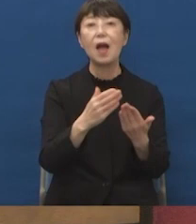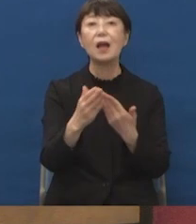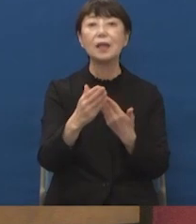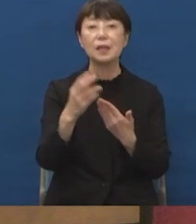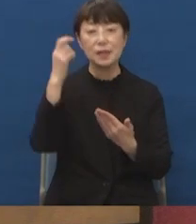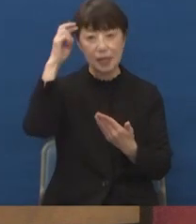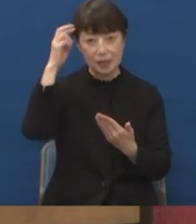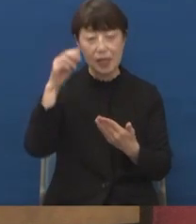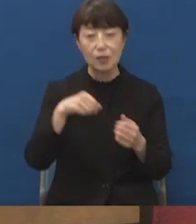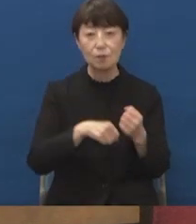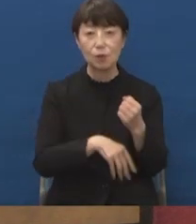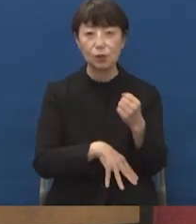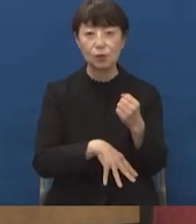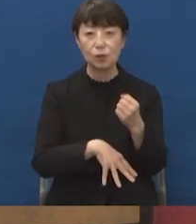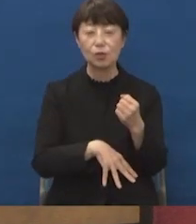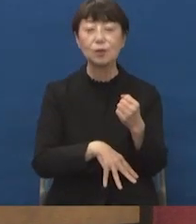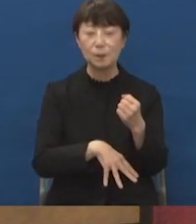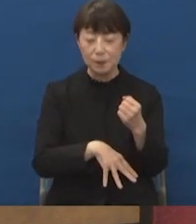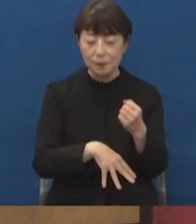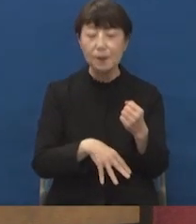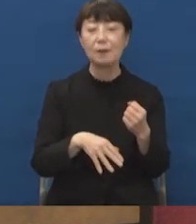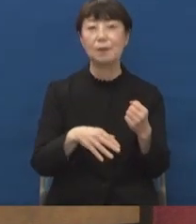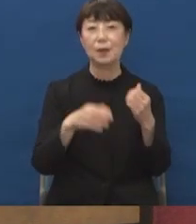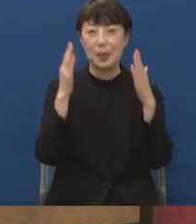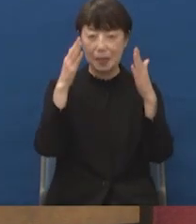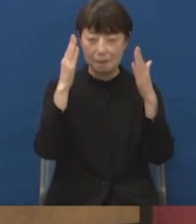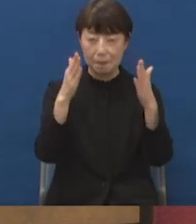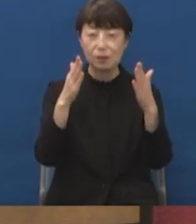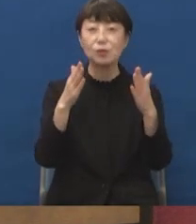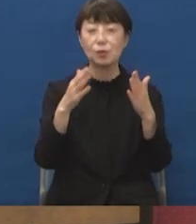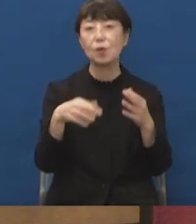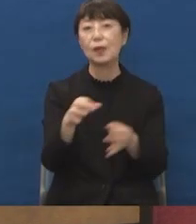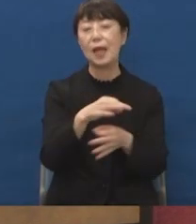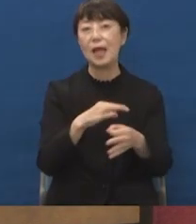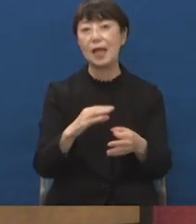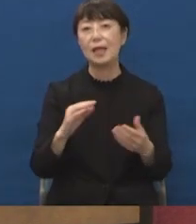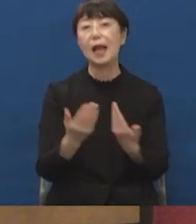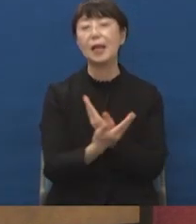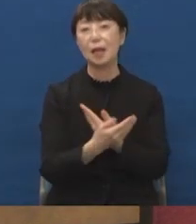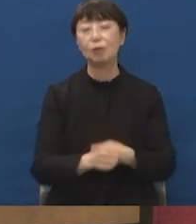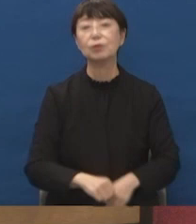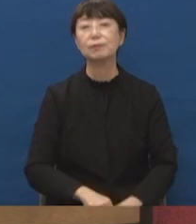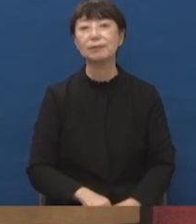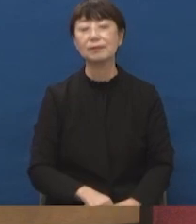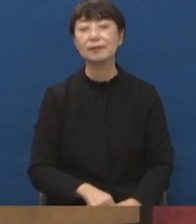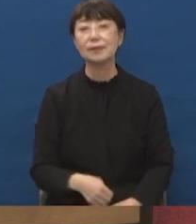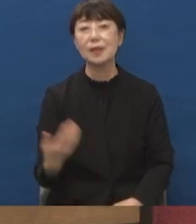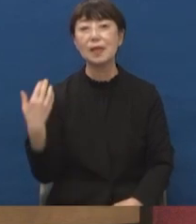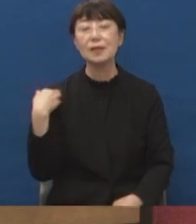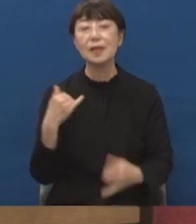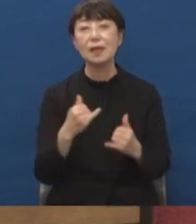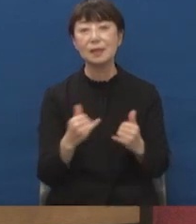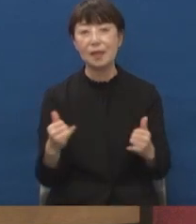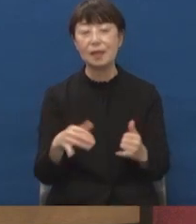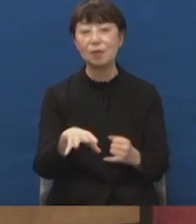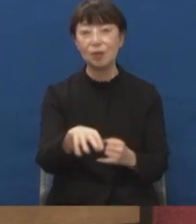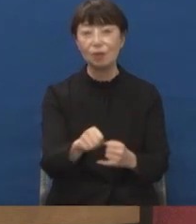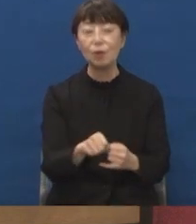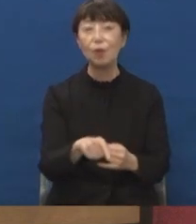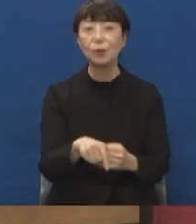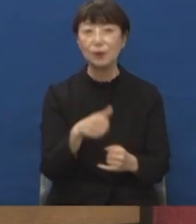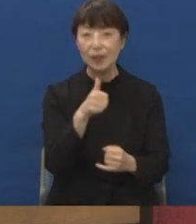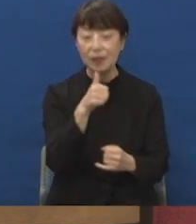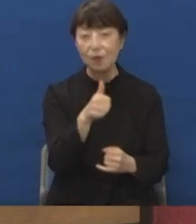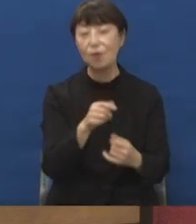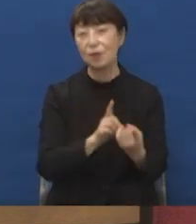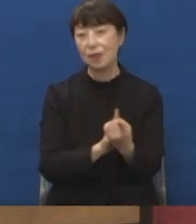づく、なりふり構わない経営改善の取り組み、さらには担い手確保のための担い手不足への対応